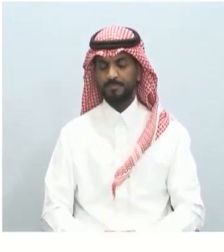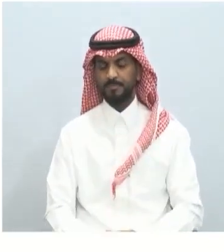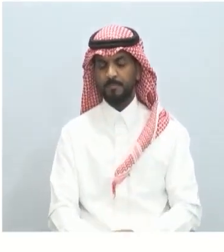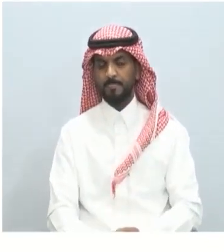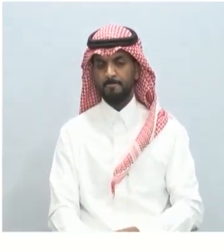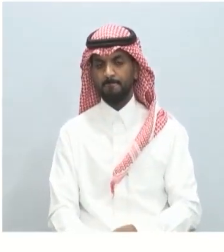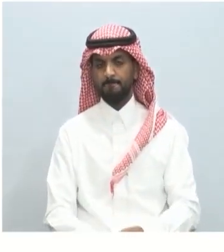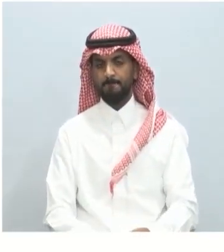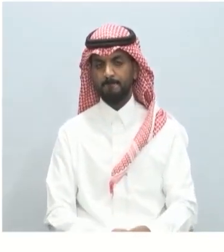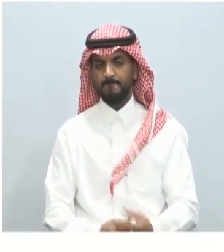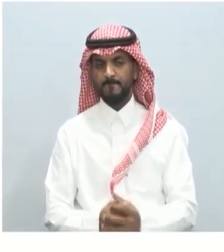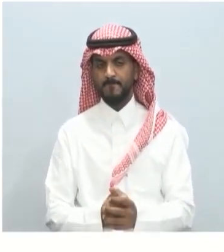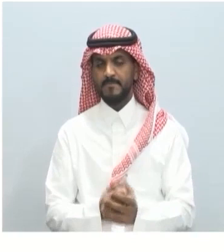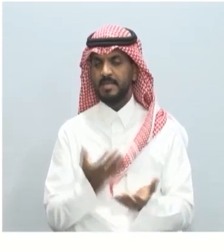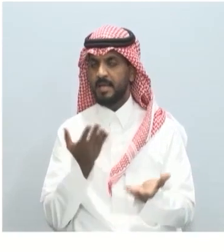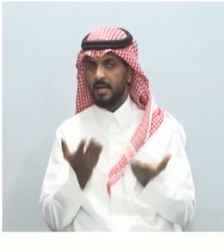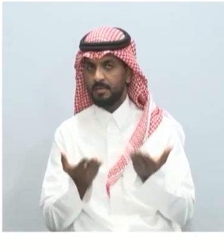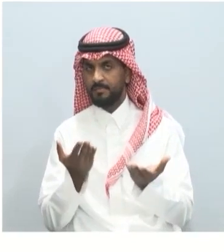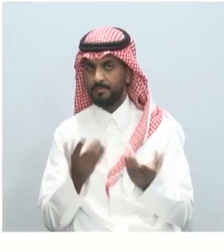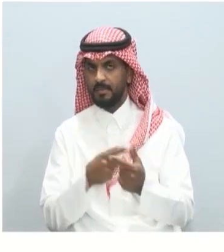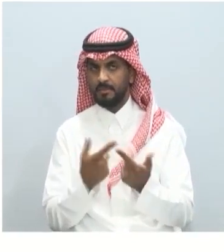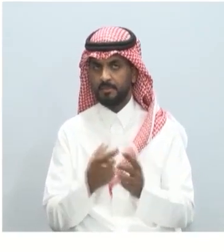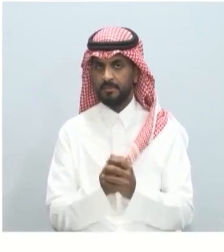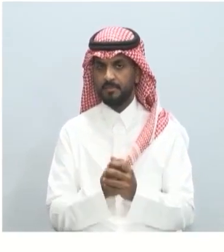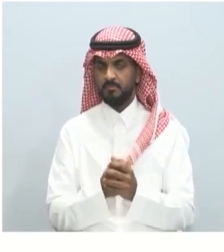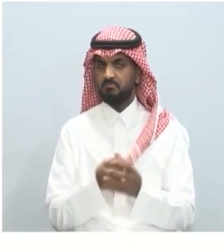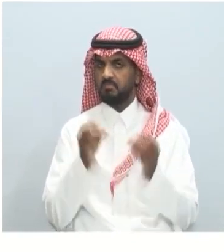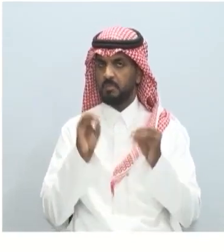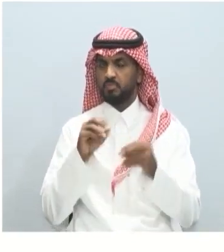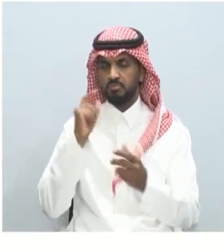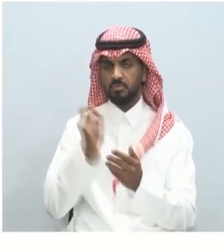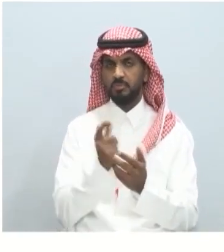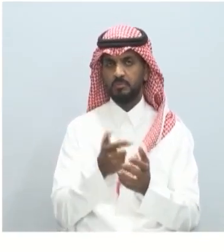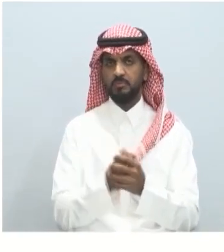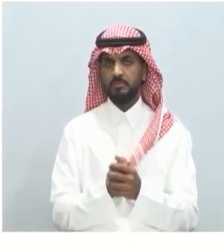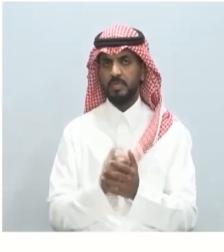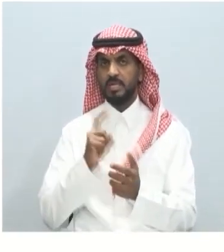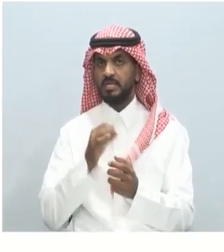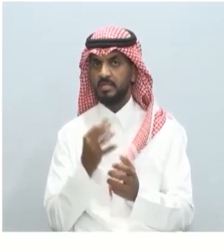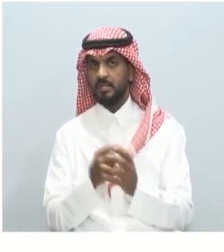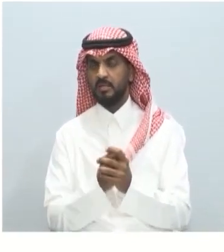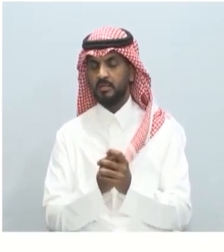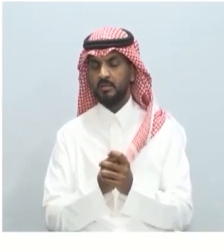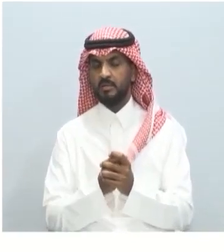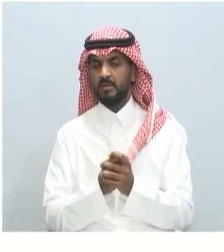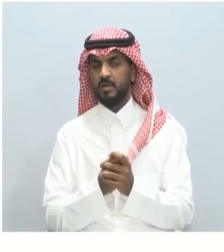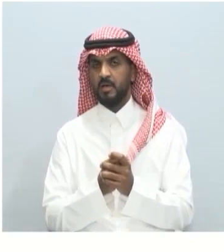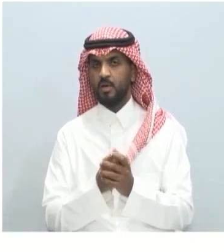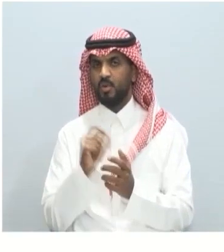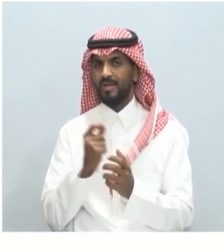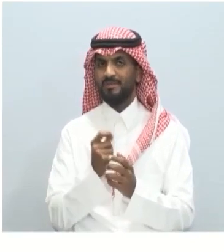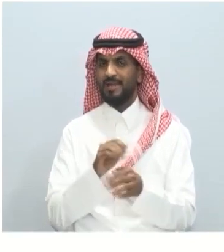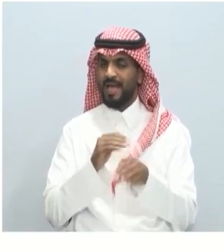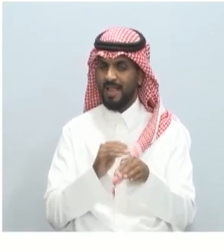والمشهد ولو قارنا مثلا ضع ما تريد او اكتب القراءه السريعه مثلا اقول القراءه